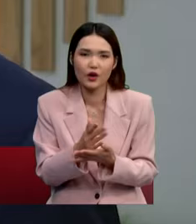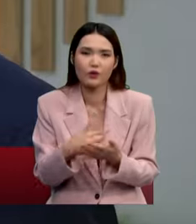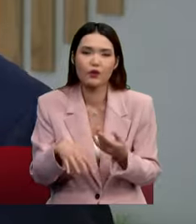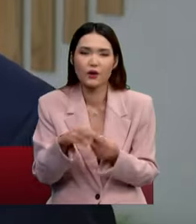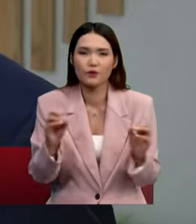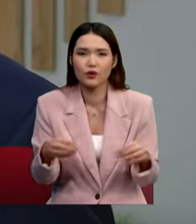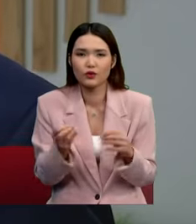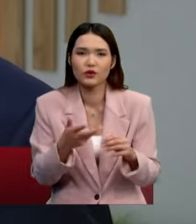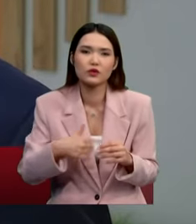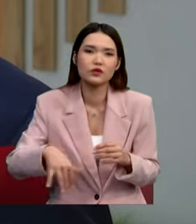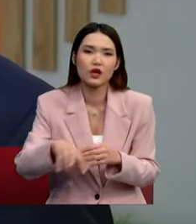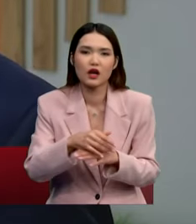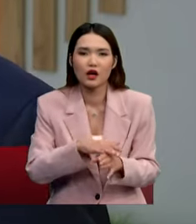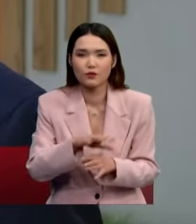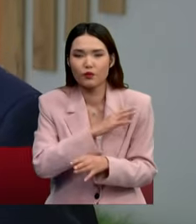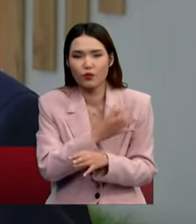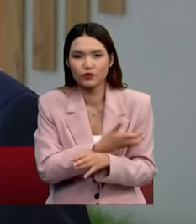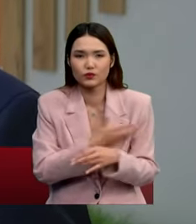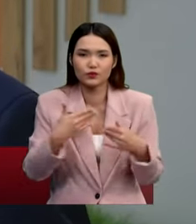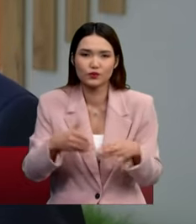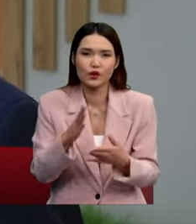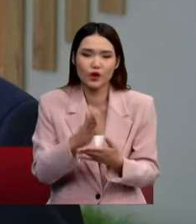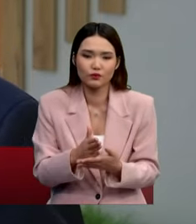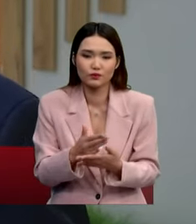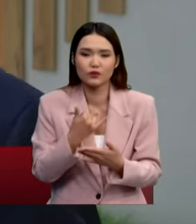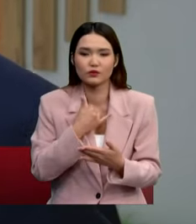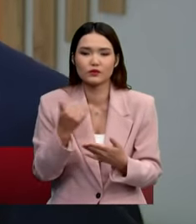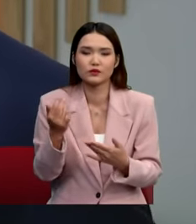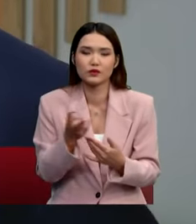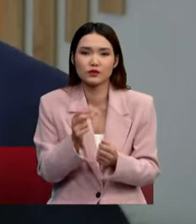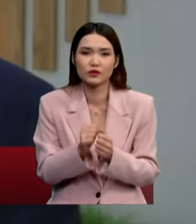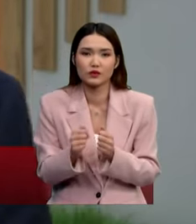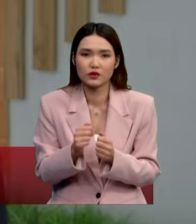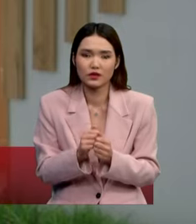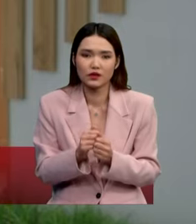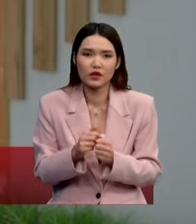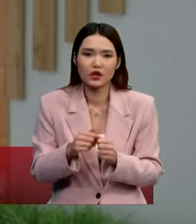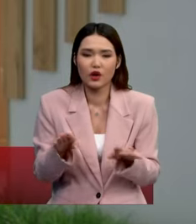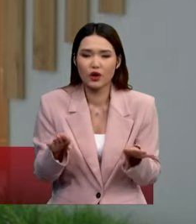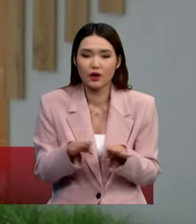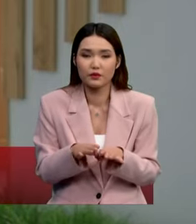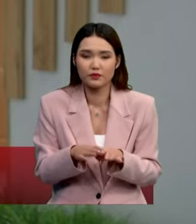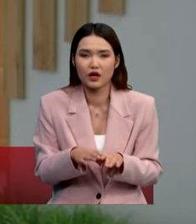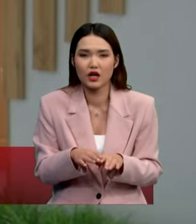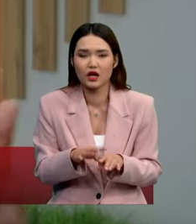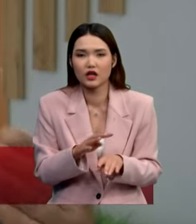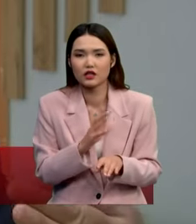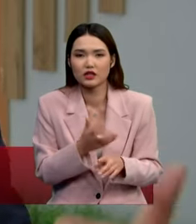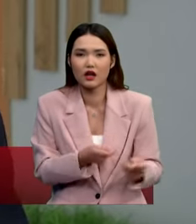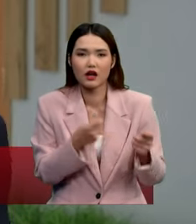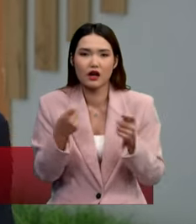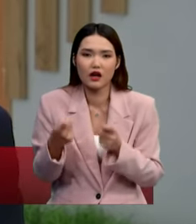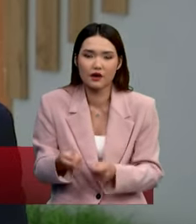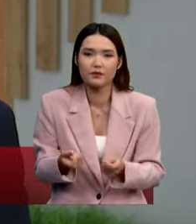өңірлерге бару керек, ол жерде еңбек күші тапшы, халық саны аз ғой. Мен 200% қолдаймын. А бірақ оларды мынандай сталиндік репрессияға саятын